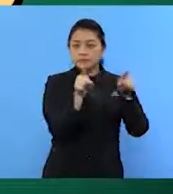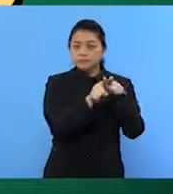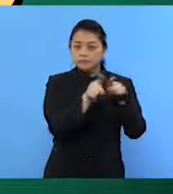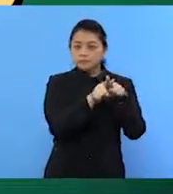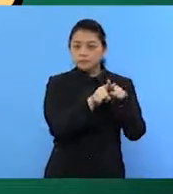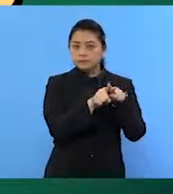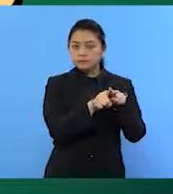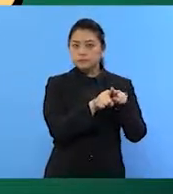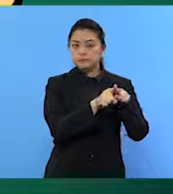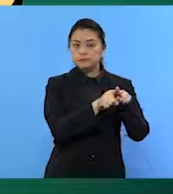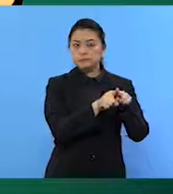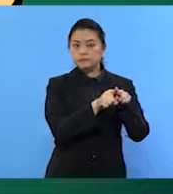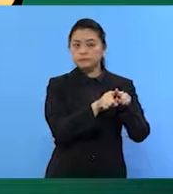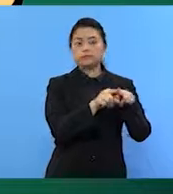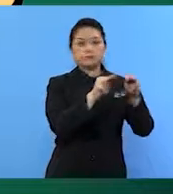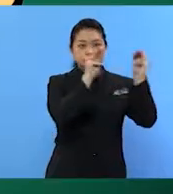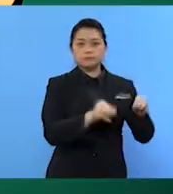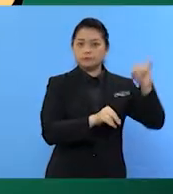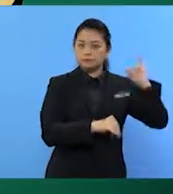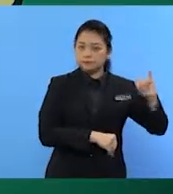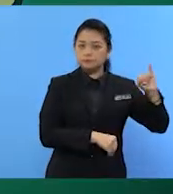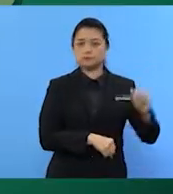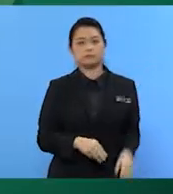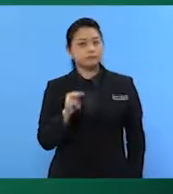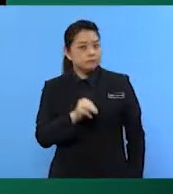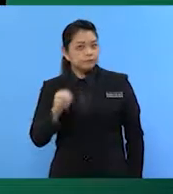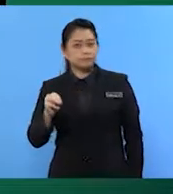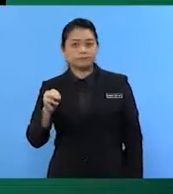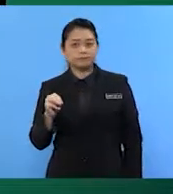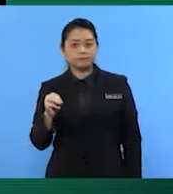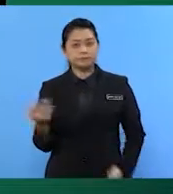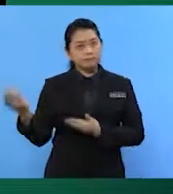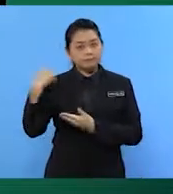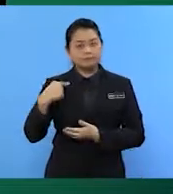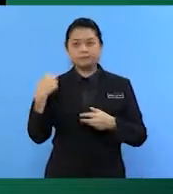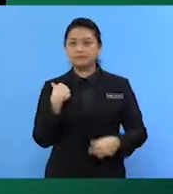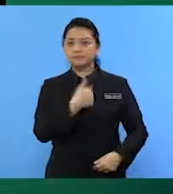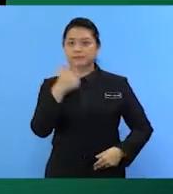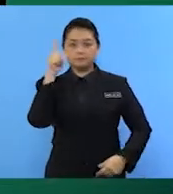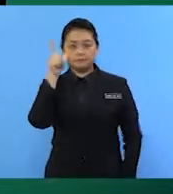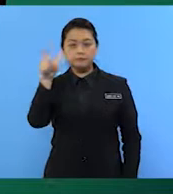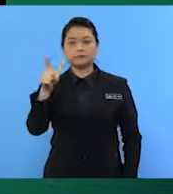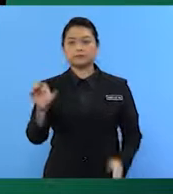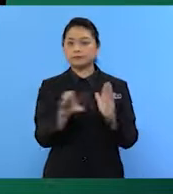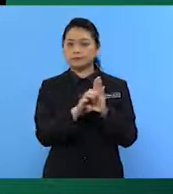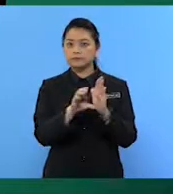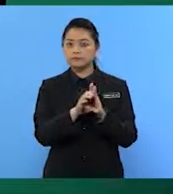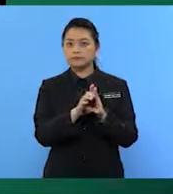sama dengan matriks identiti. Murid-murid, mari kita lihat contoh